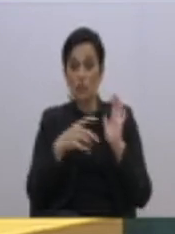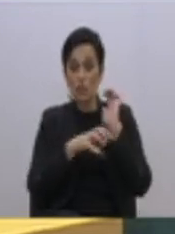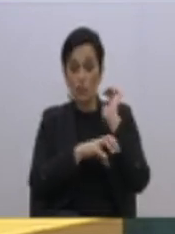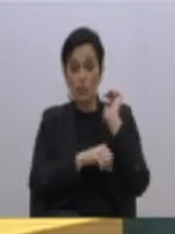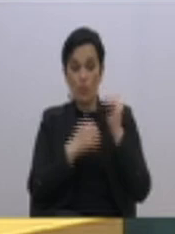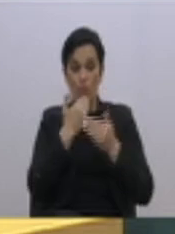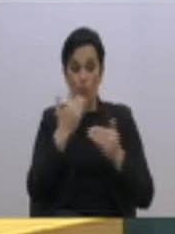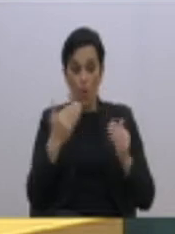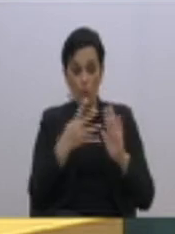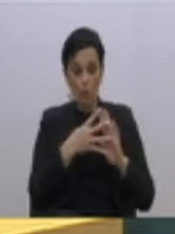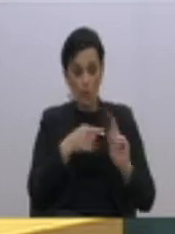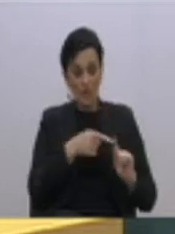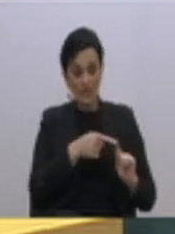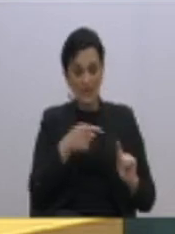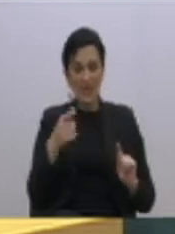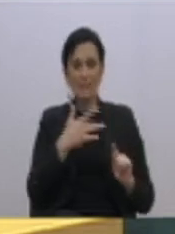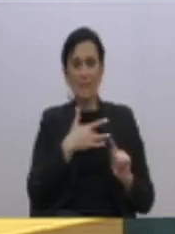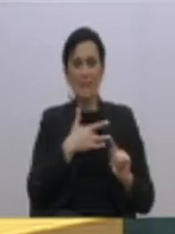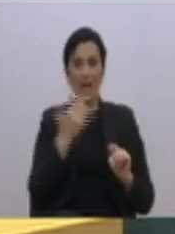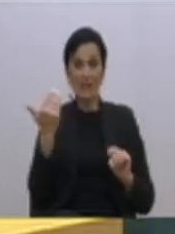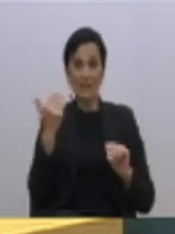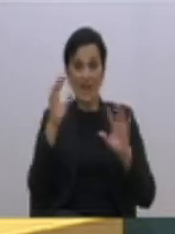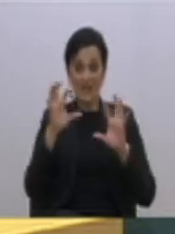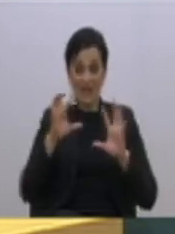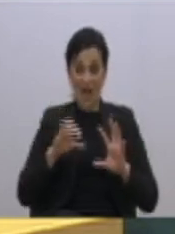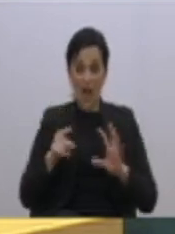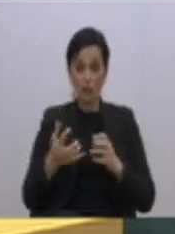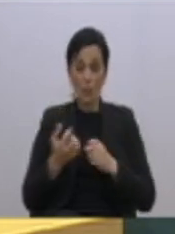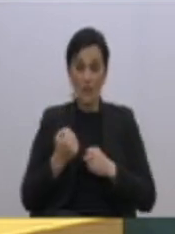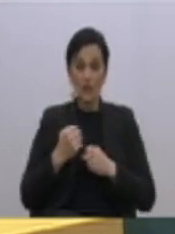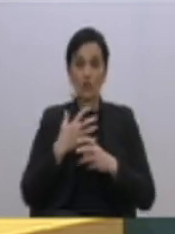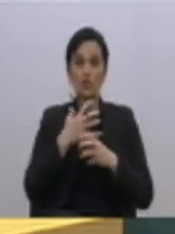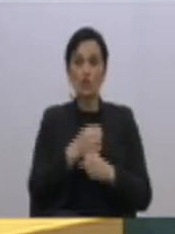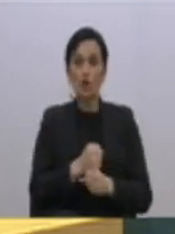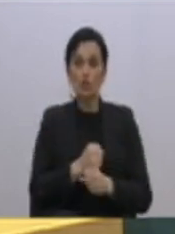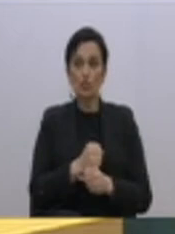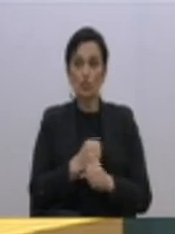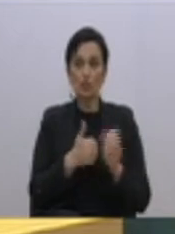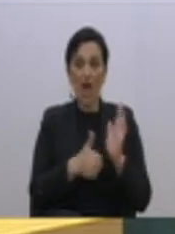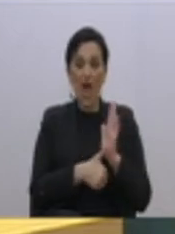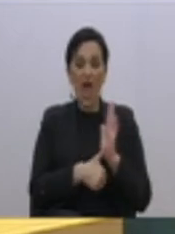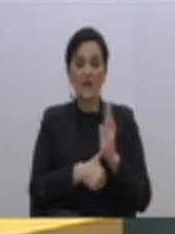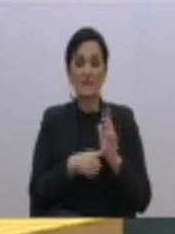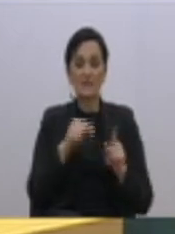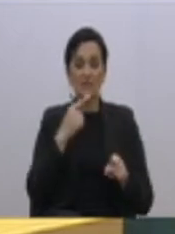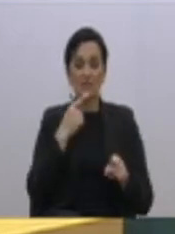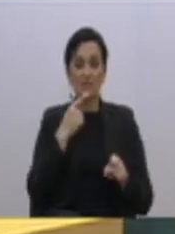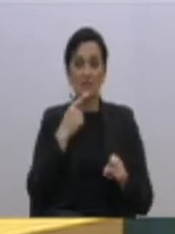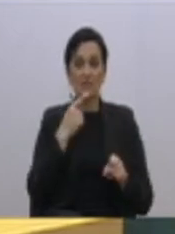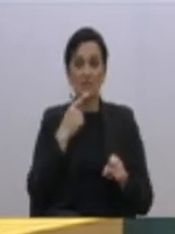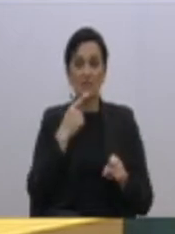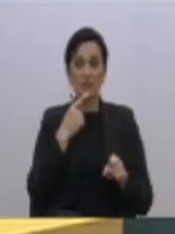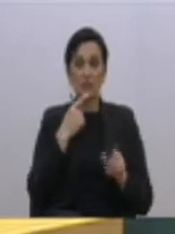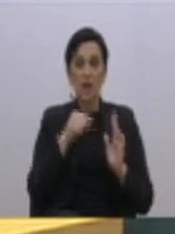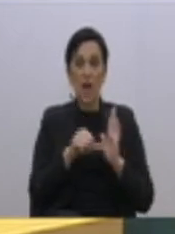წლის განმავლობაში, როდესაც დაახლოებით თქვენ ეს კანონი მიიღეთ და შეზღუდეთ 6 წლის ბავშვების